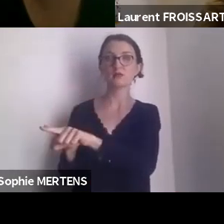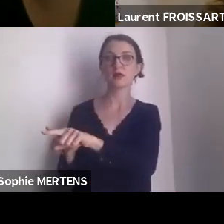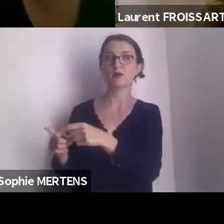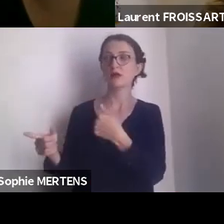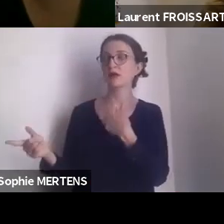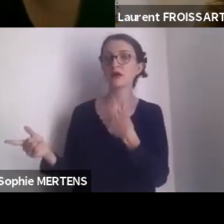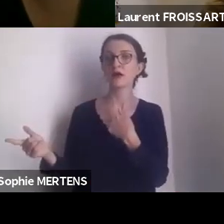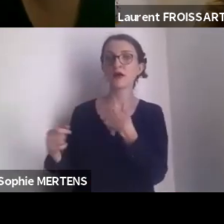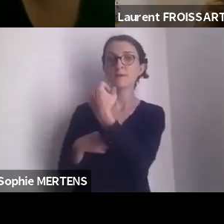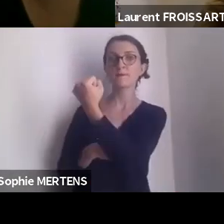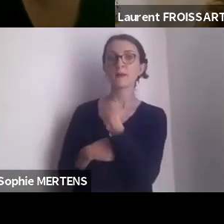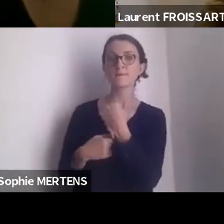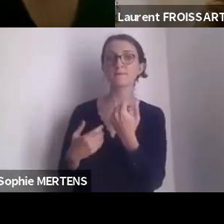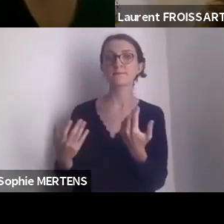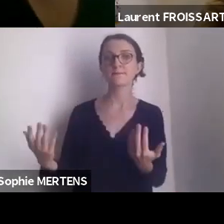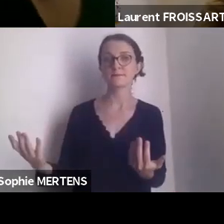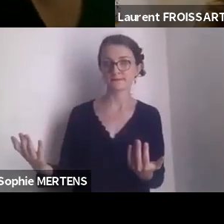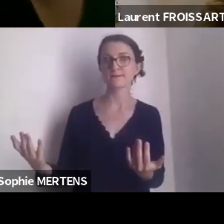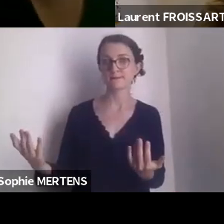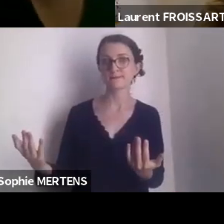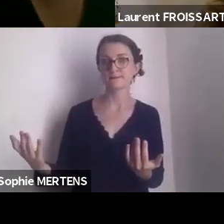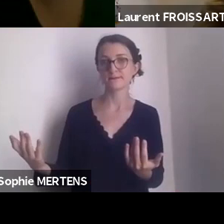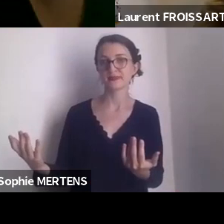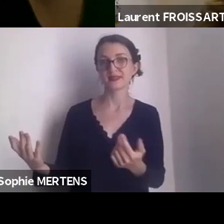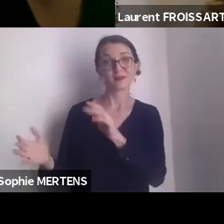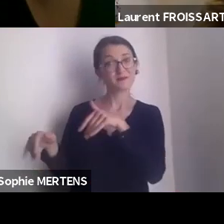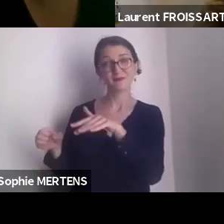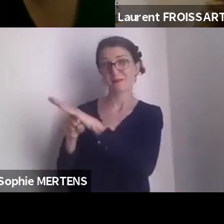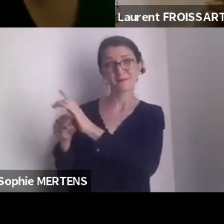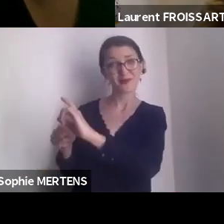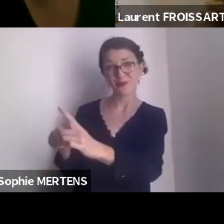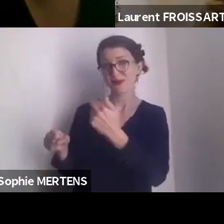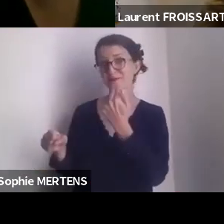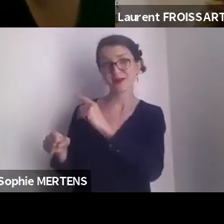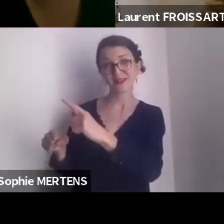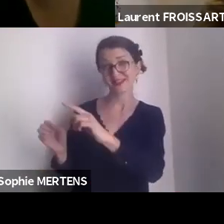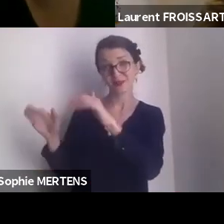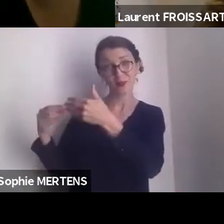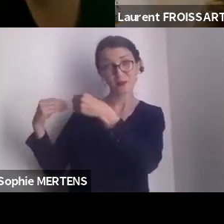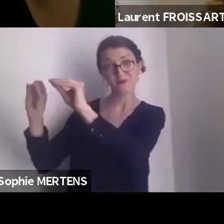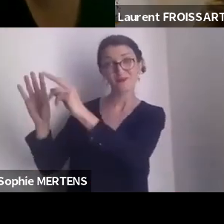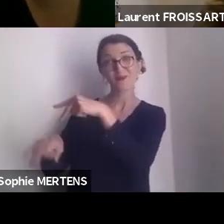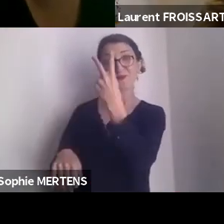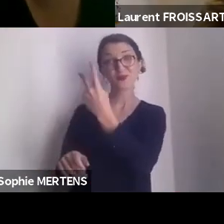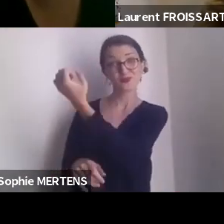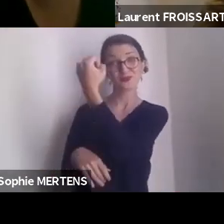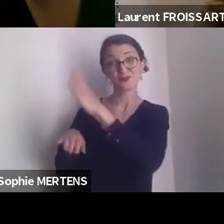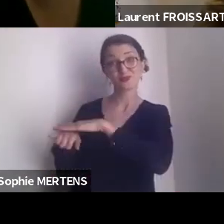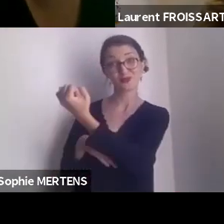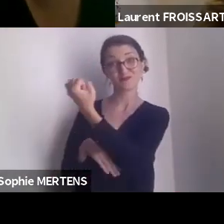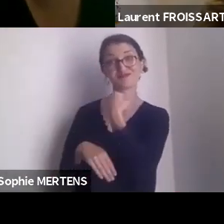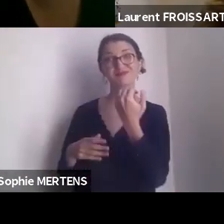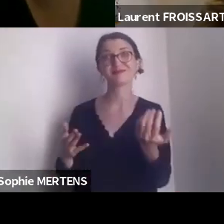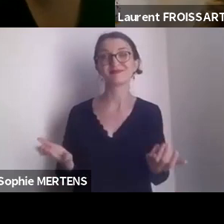qui, du coup, répondent à 80% aux besoins des utilisateurs et qui vont donc choisir cette solution. Donc, une